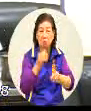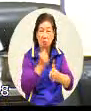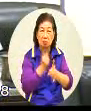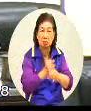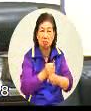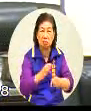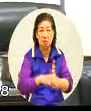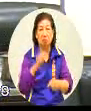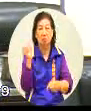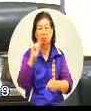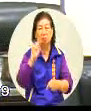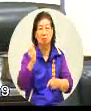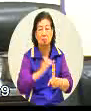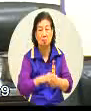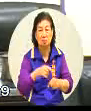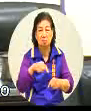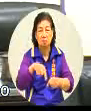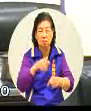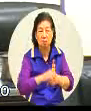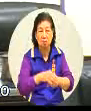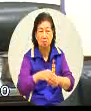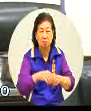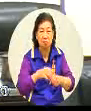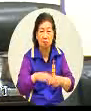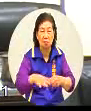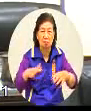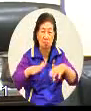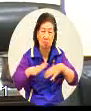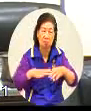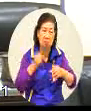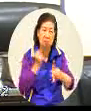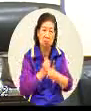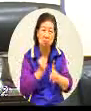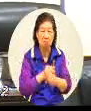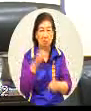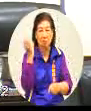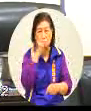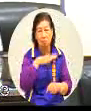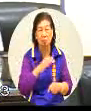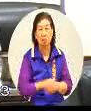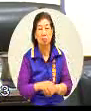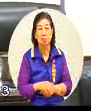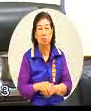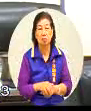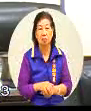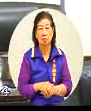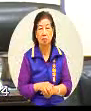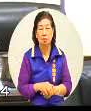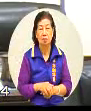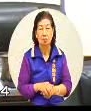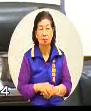对？政府是安尼做的吗？官员是安尼做的吗？是不是安尼？